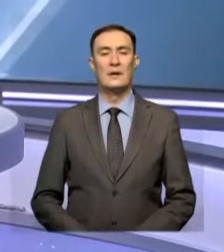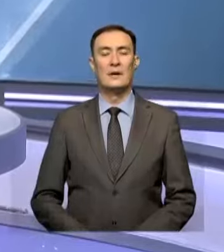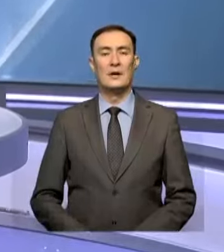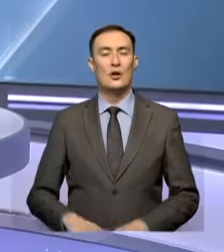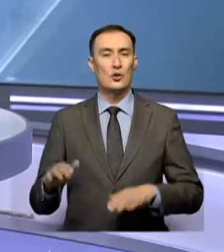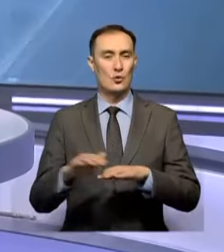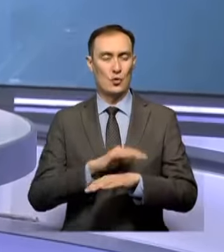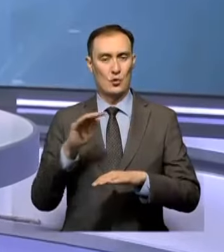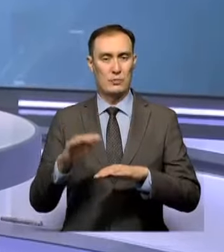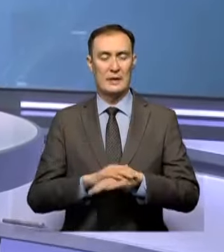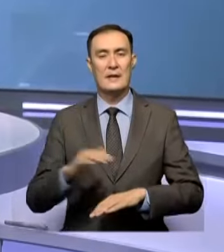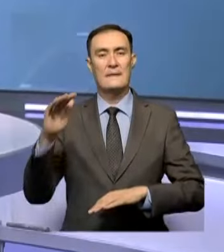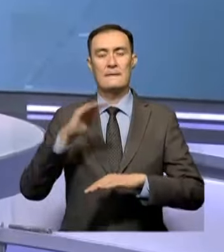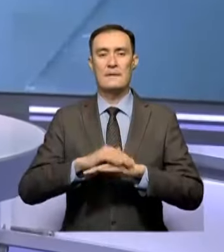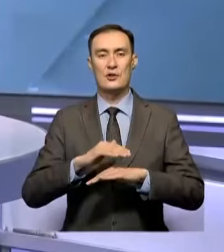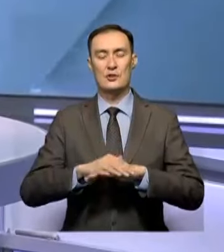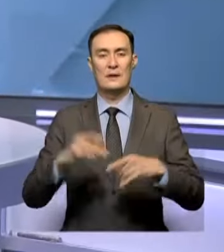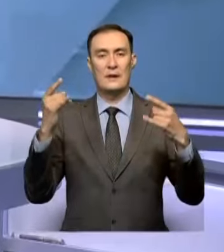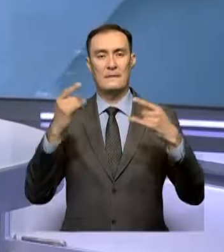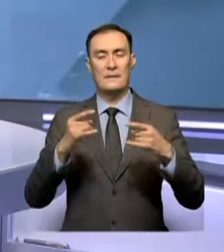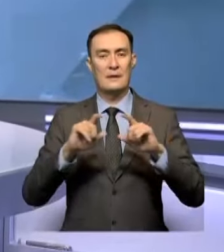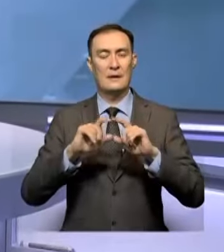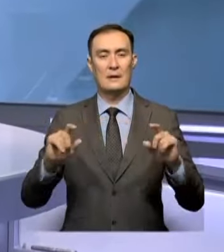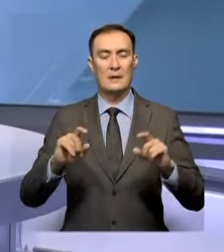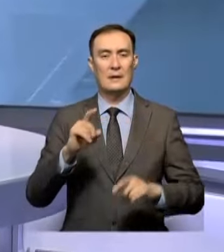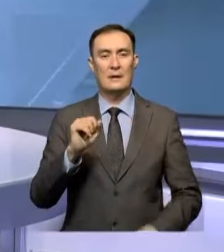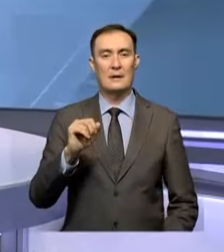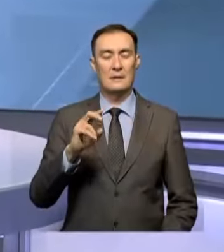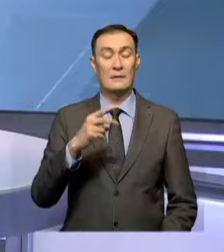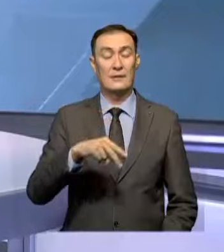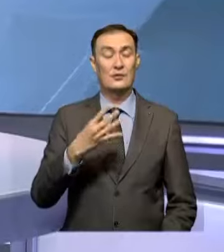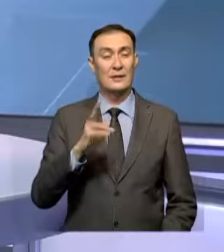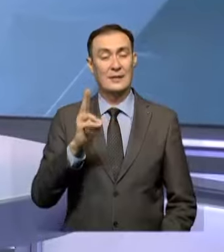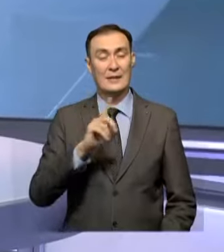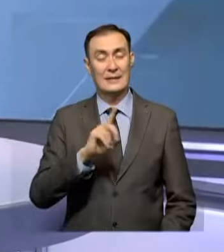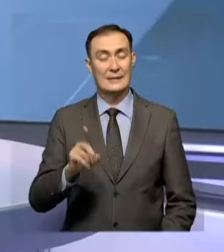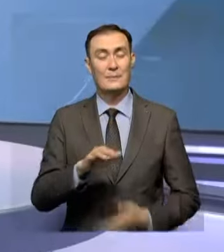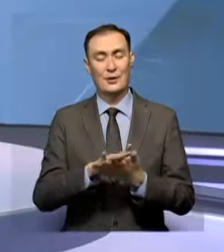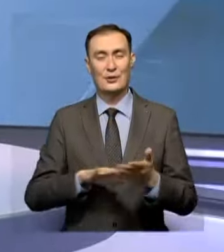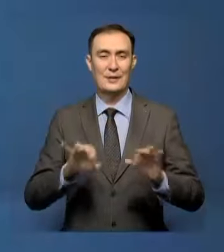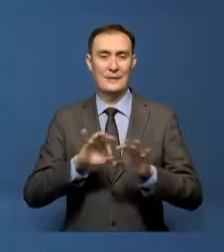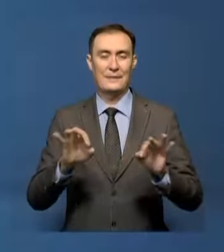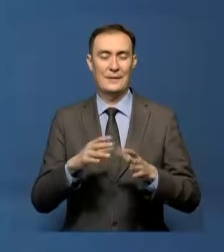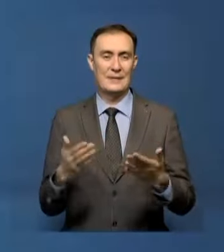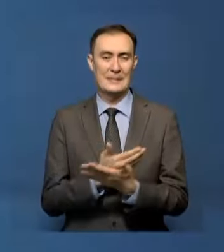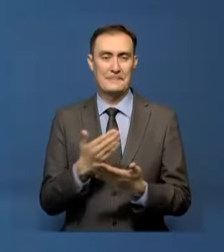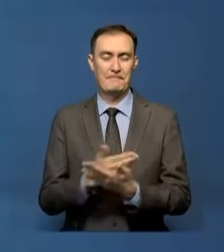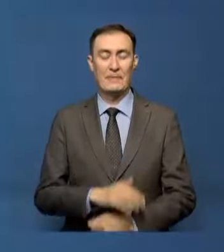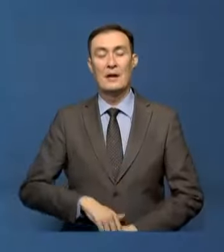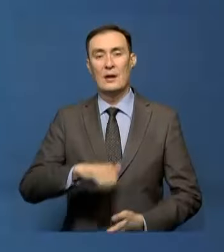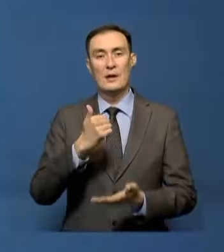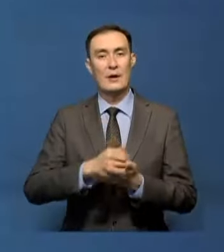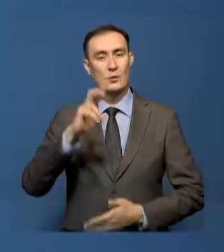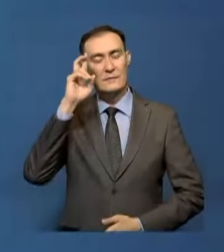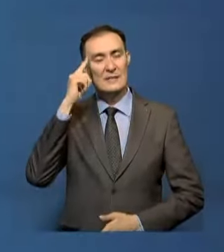Эфир 24KZ продолжает новости. Сурдоперевод обеспечивает Хасан Исраилов. Меня зовут Диана Сапарбекова. Глава